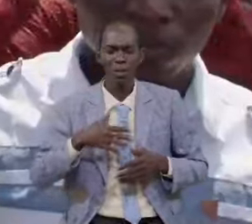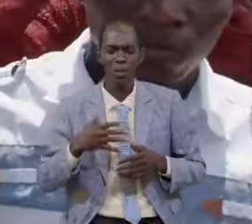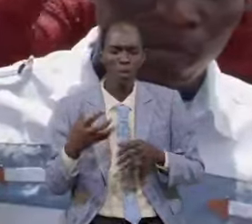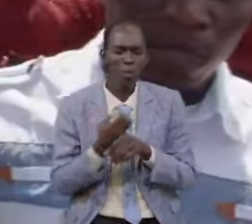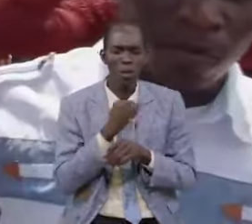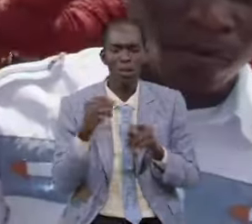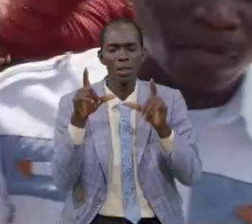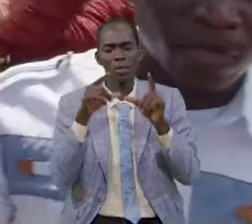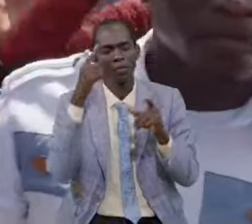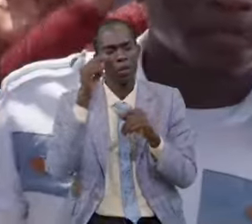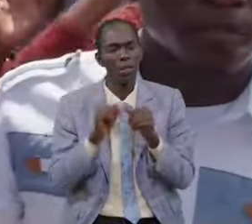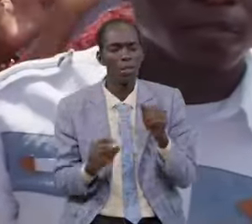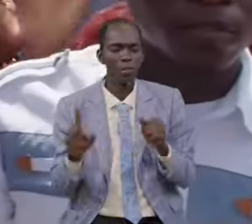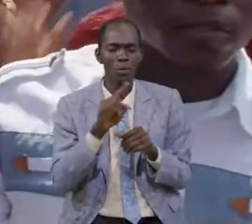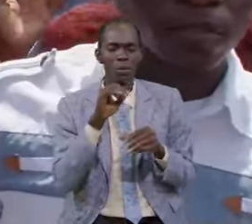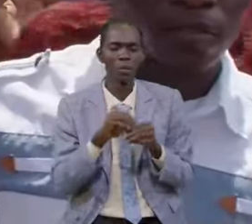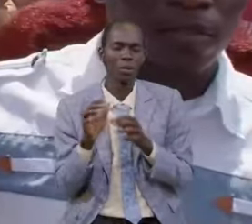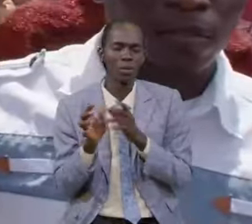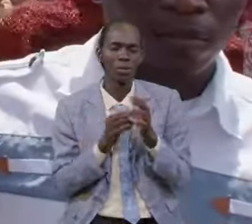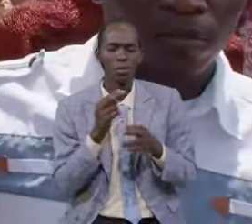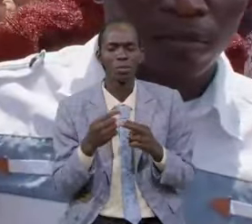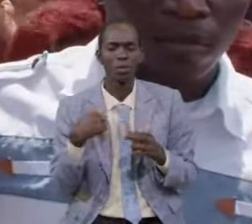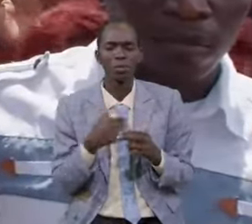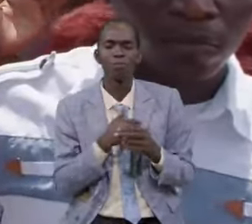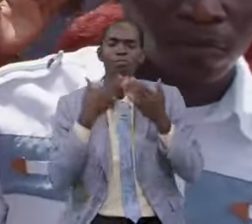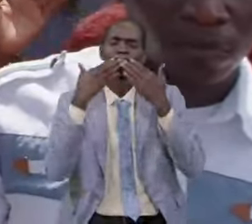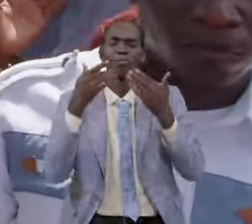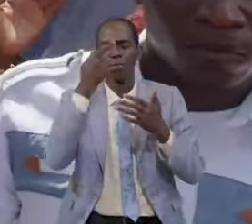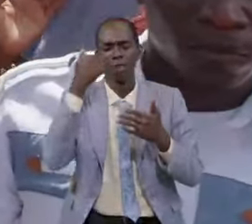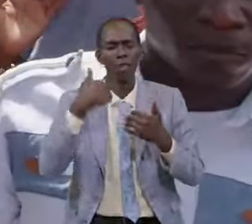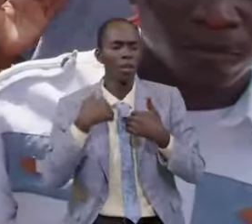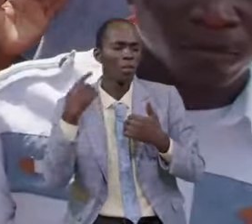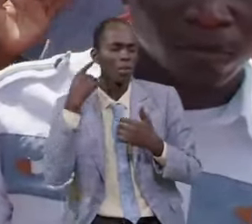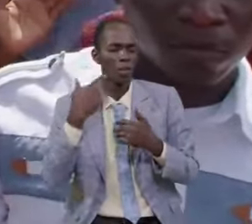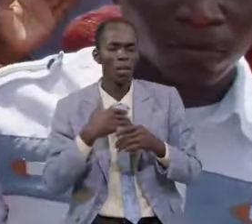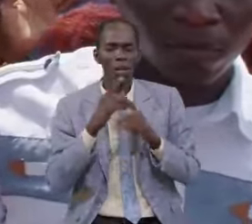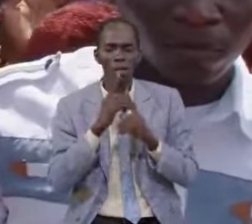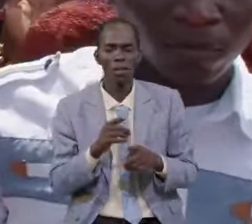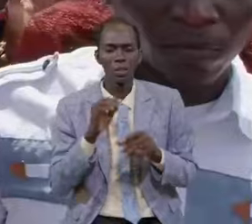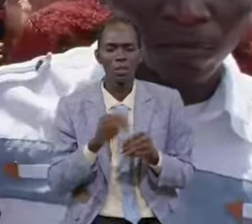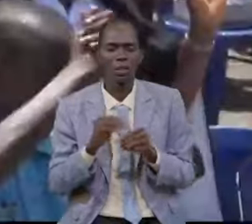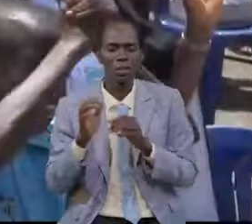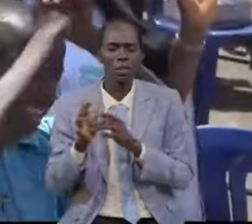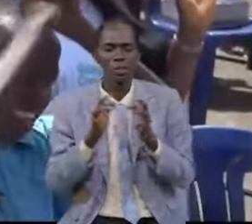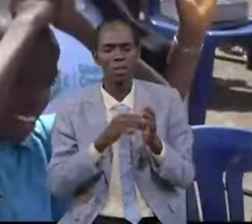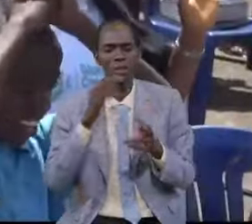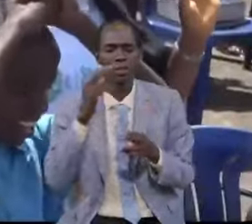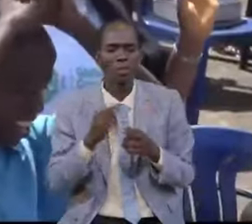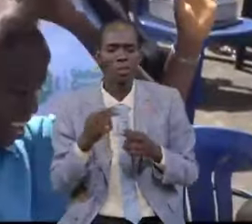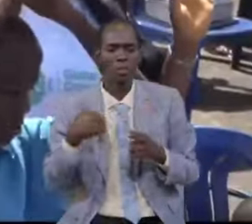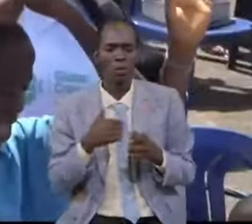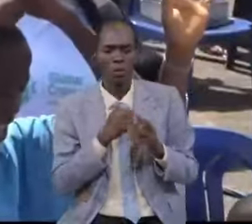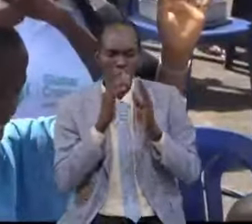victoire pour chacun au nom de Jésus. Nous te remercions, Seigneur, parce que nous savons que tu as exaucé. Au nom de Jésus, nous